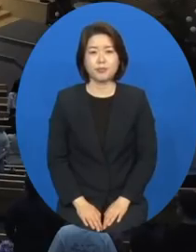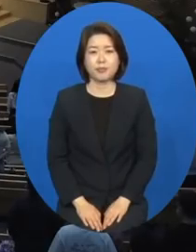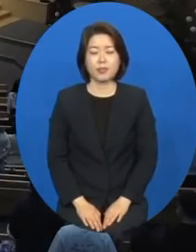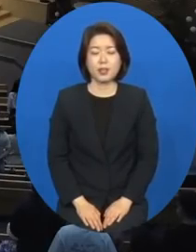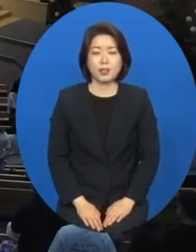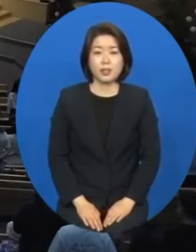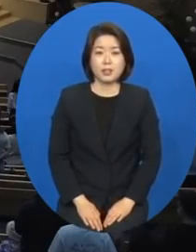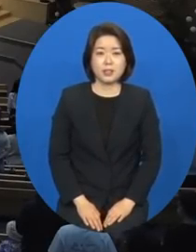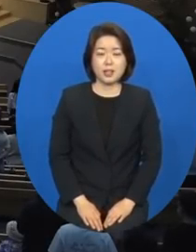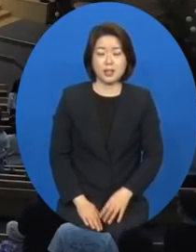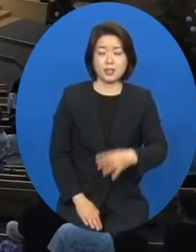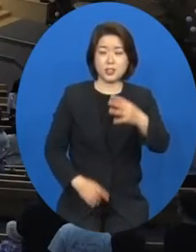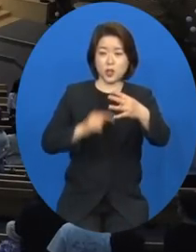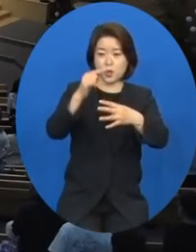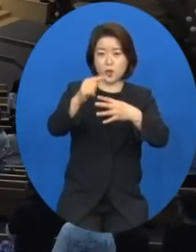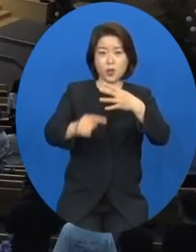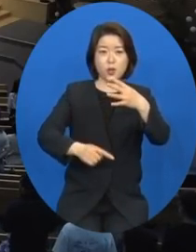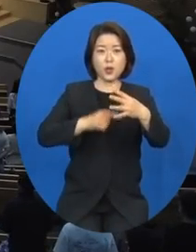아